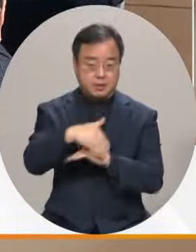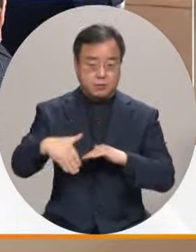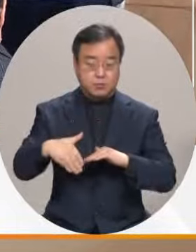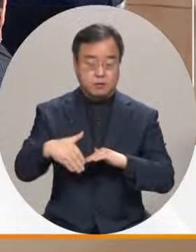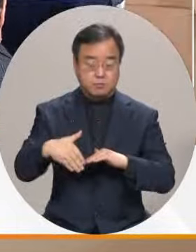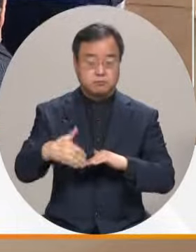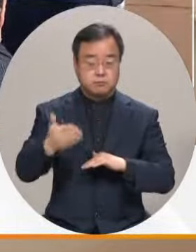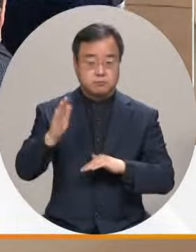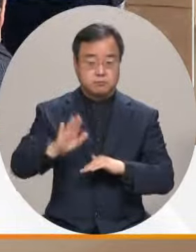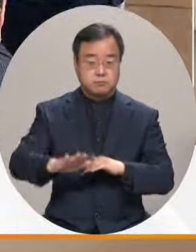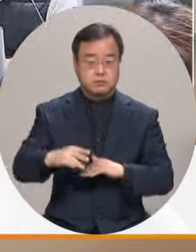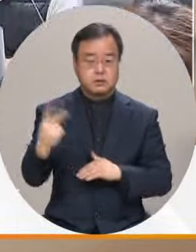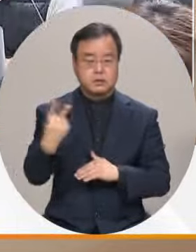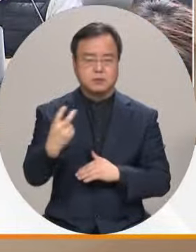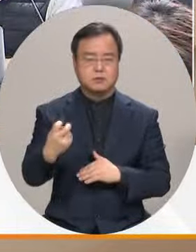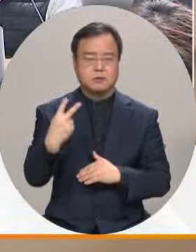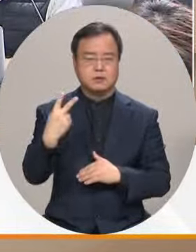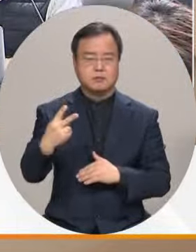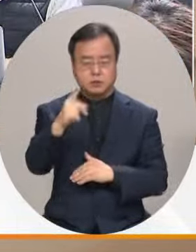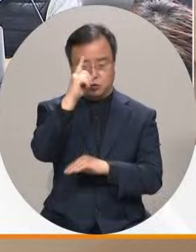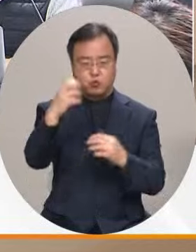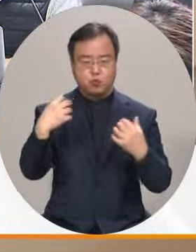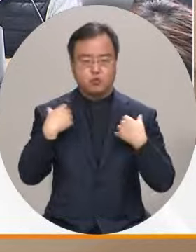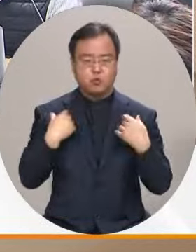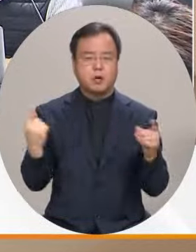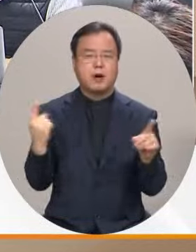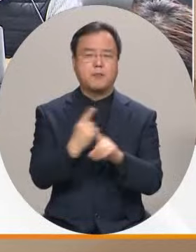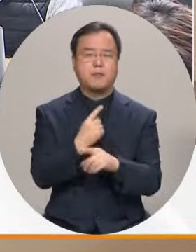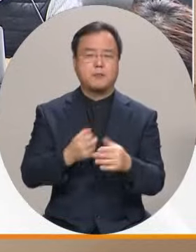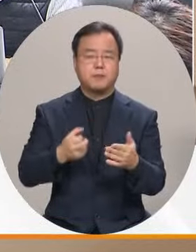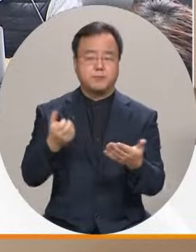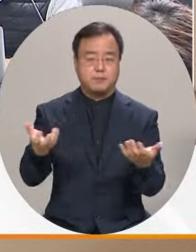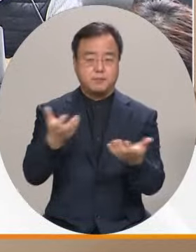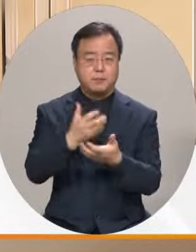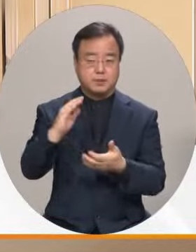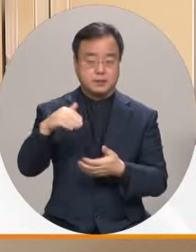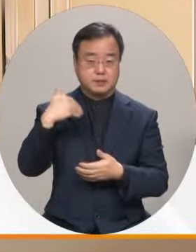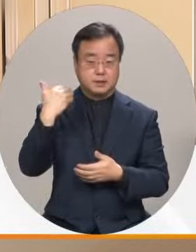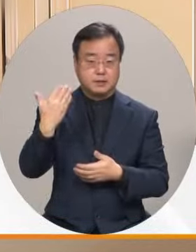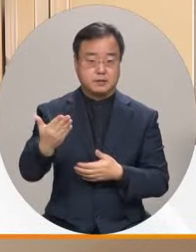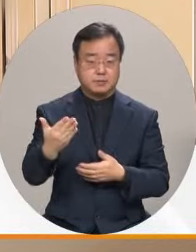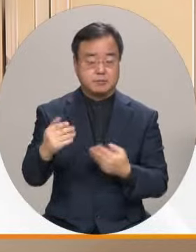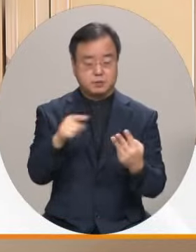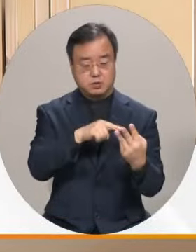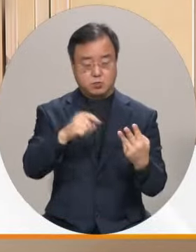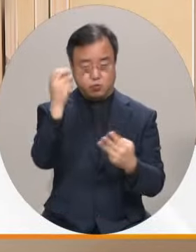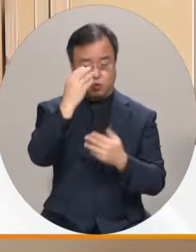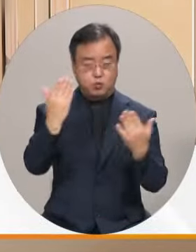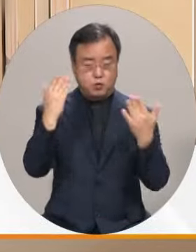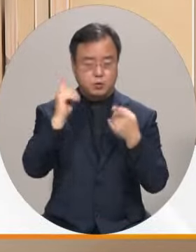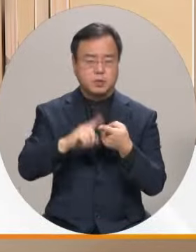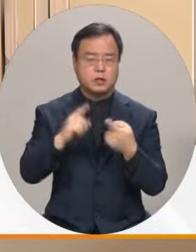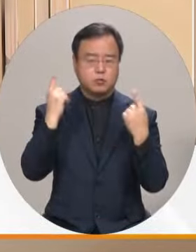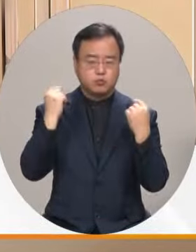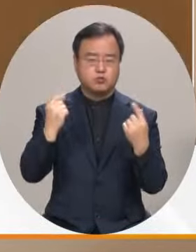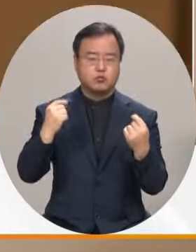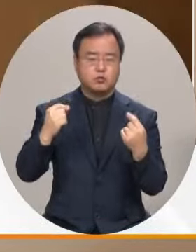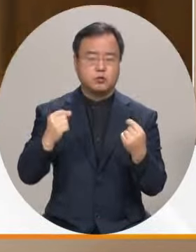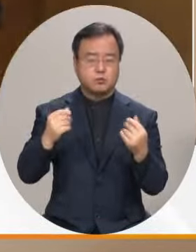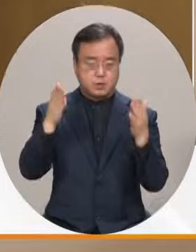2022년 정부가 바뀌면서이 자사고와 외고 국제고를 유지하는 방향으로 분위기가